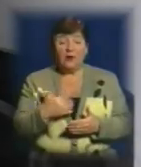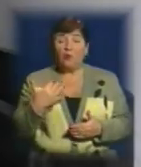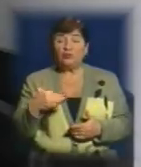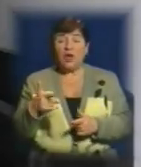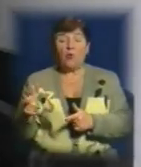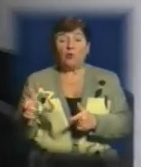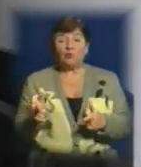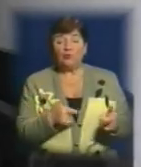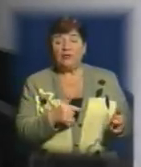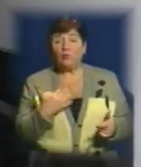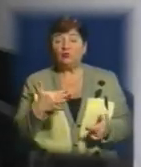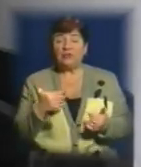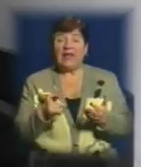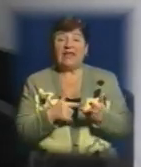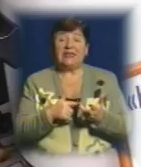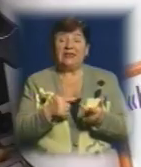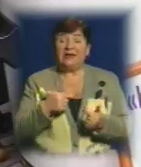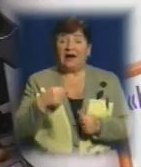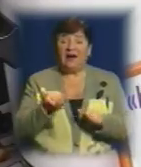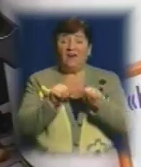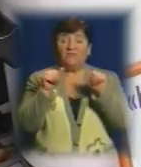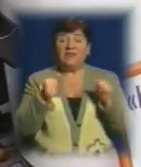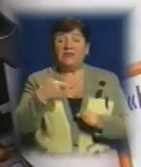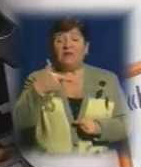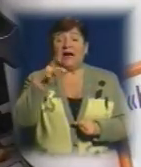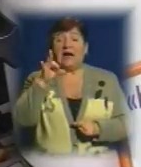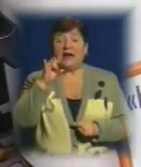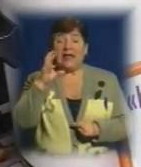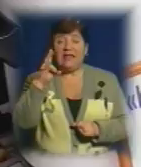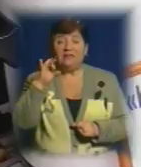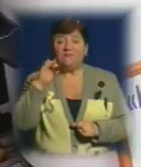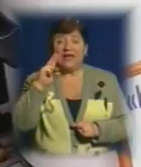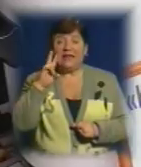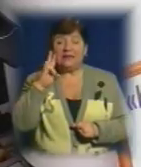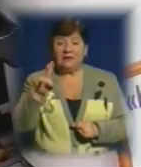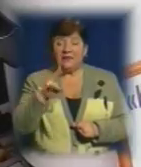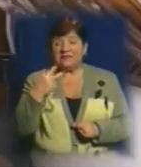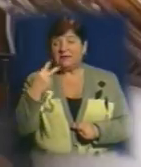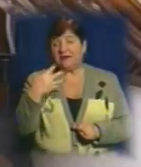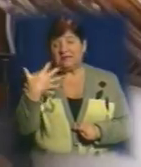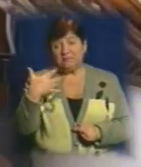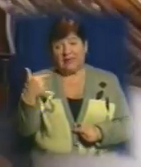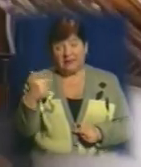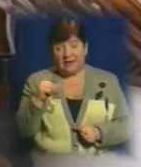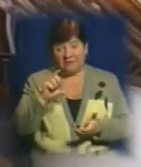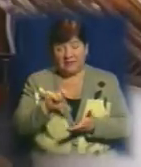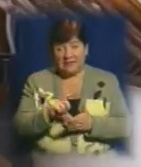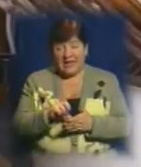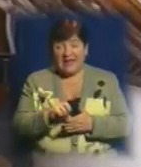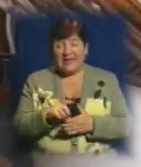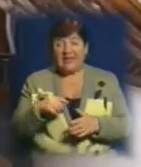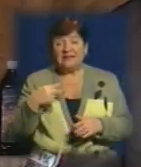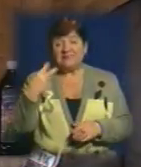на фестивалі кілька видів глінтвейну. Королівський білий, козацький, котрий можна придбати за 25 гривень, та антикризовий